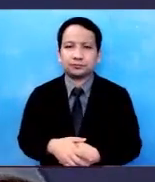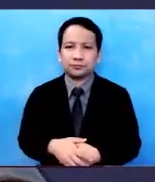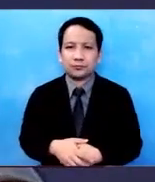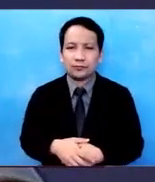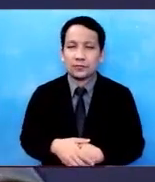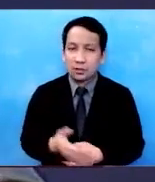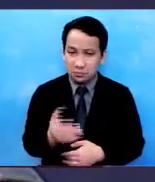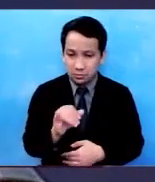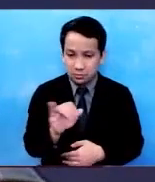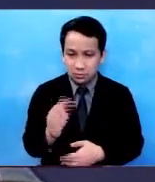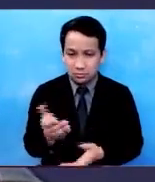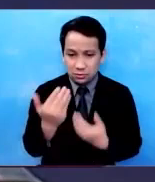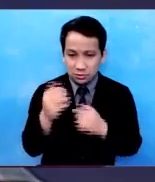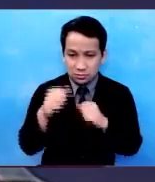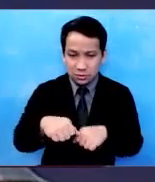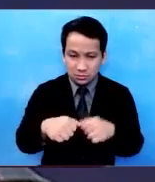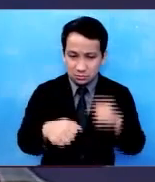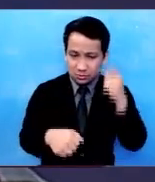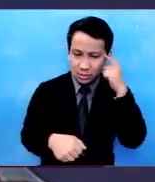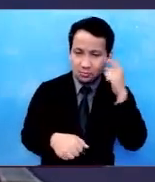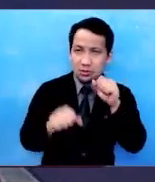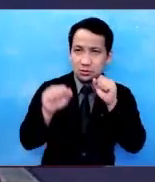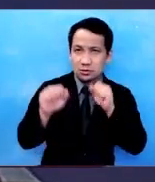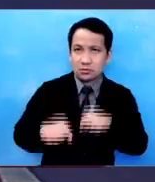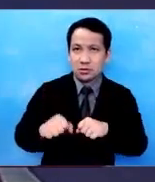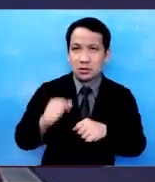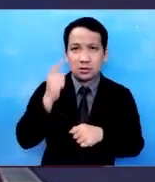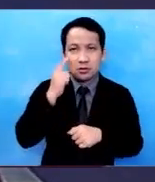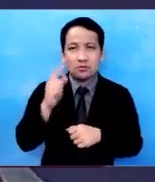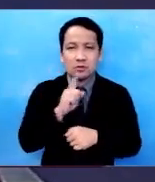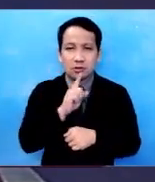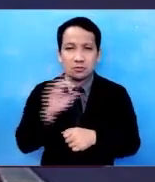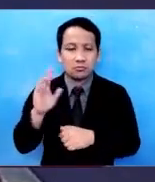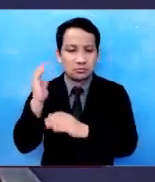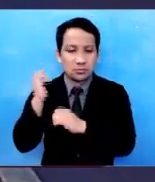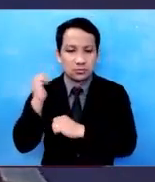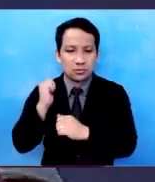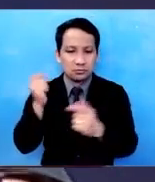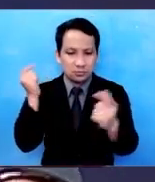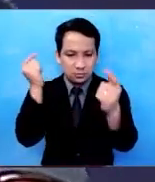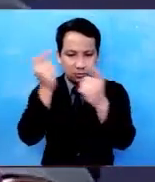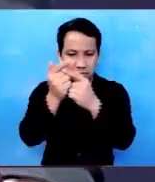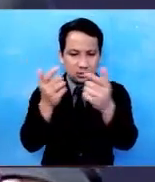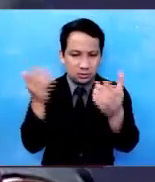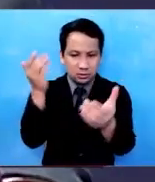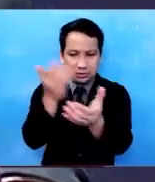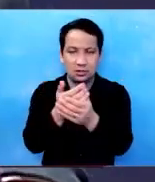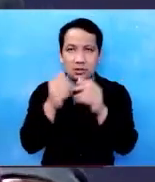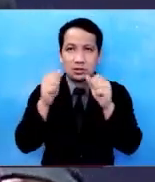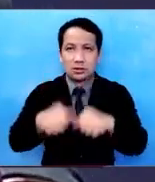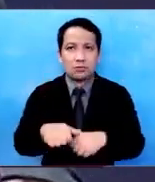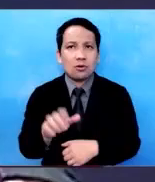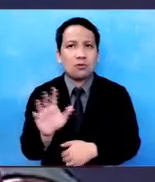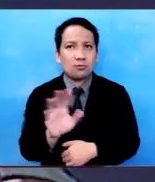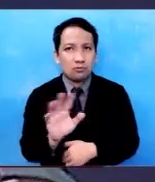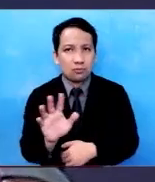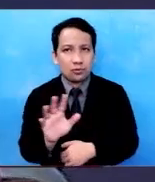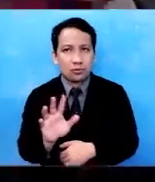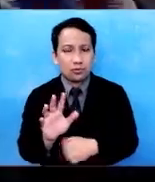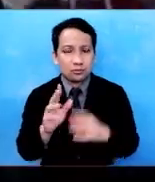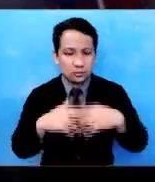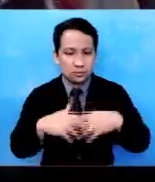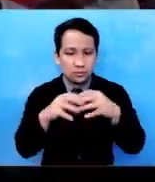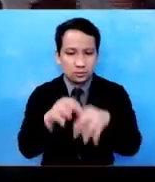Basta't kung kaya natin isipin, kung kaya natin ipangarap yan, aabutin natin yan. Basta't huwag tayong basta tayo